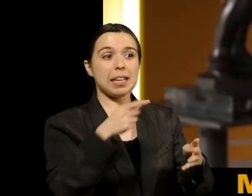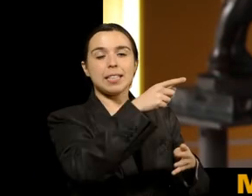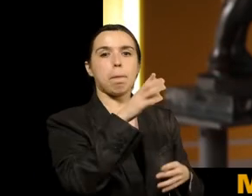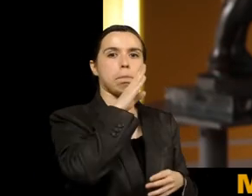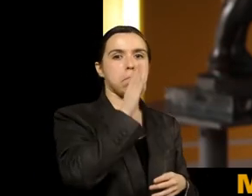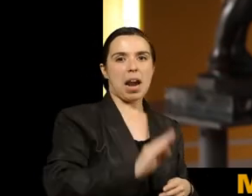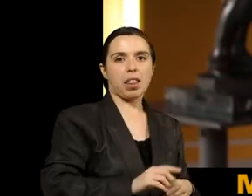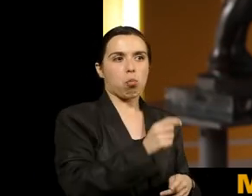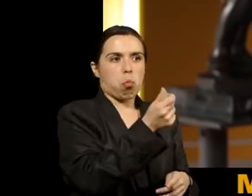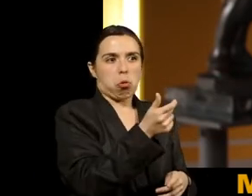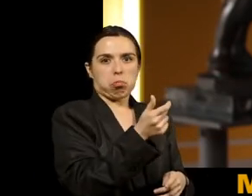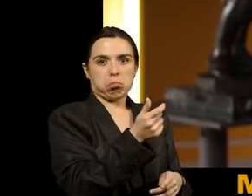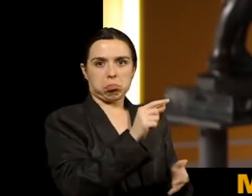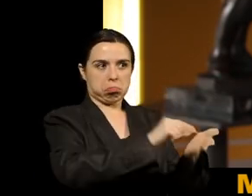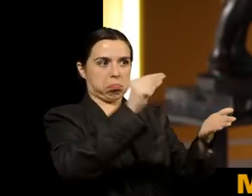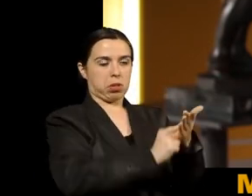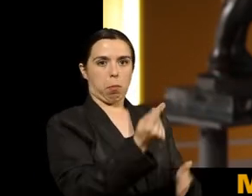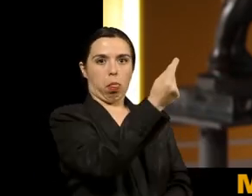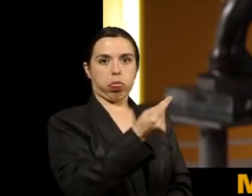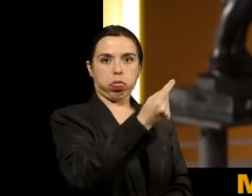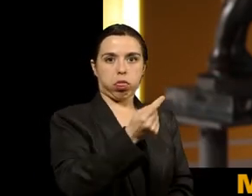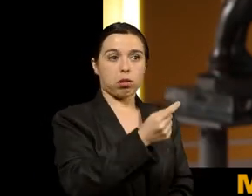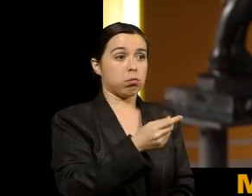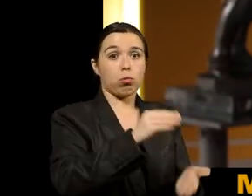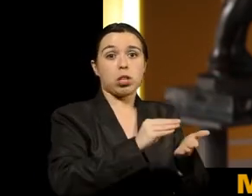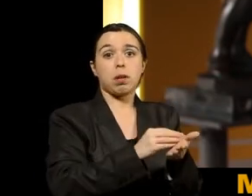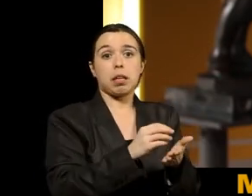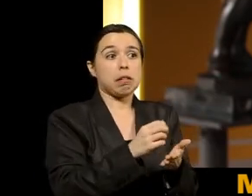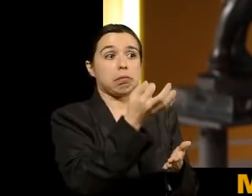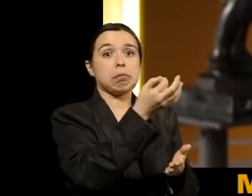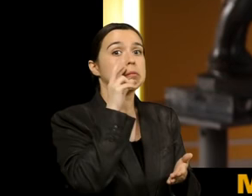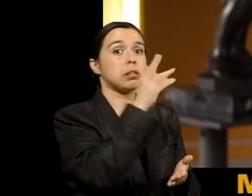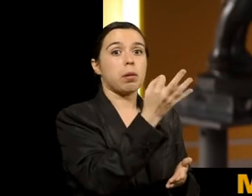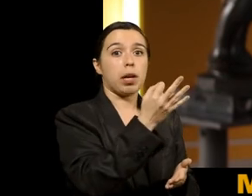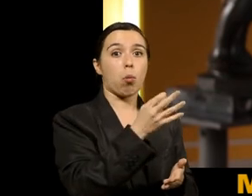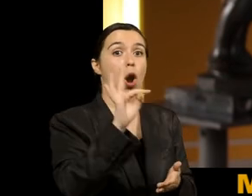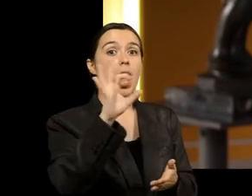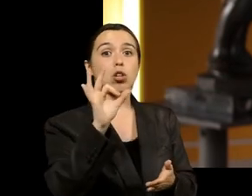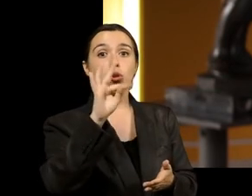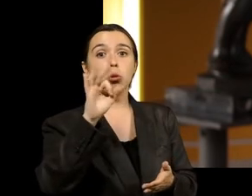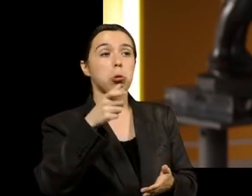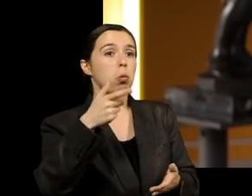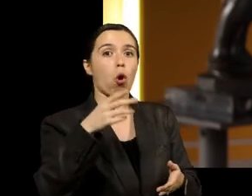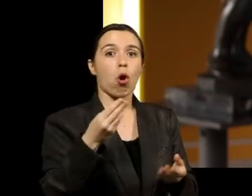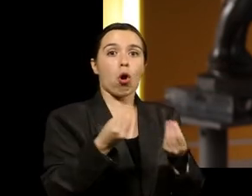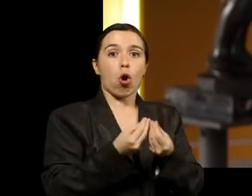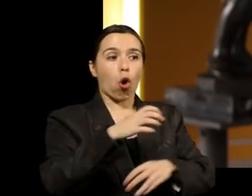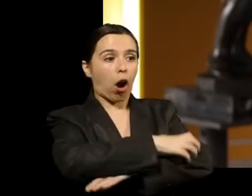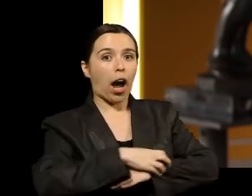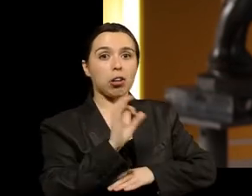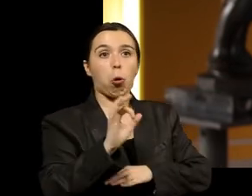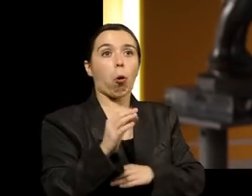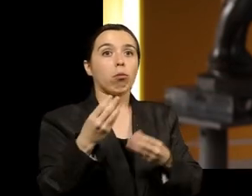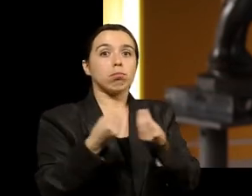de la Totot mentre està... Molts d'ells són la Totot cosint, o la Totot amb el gat, o la Totot amb els gossos. En aquest cas és la